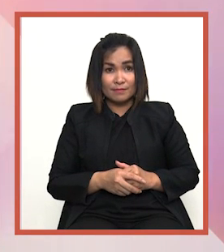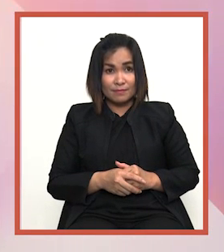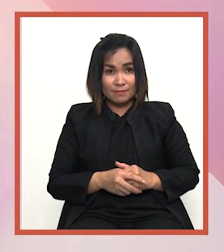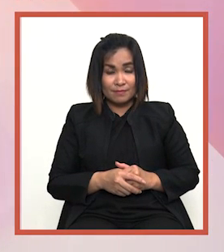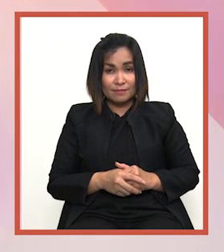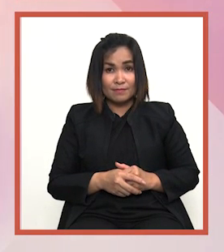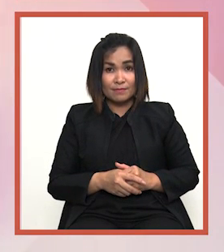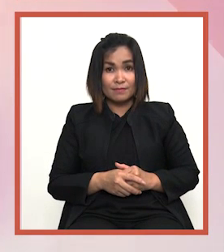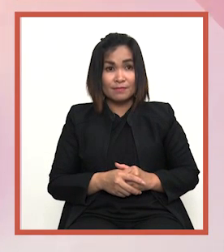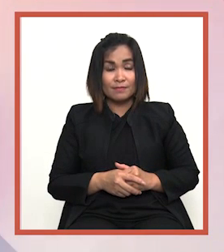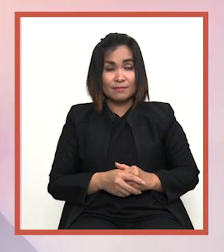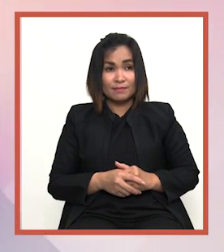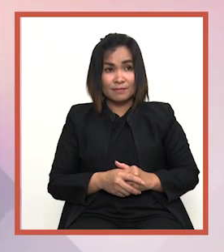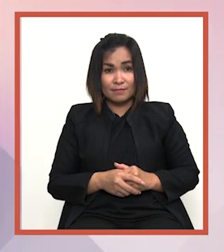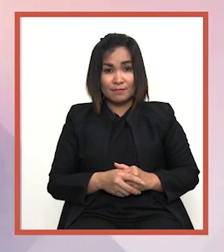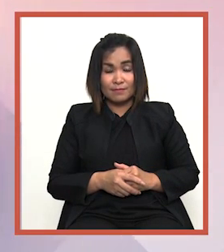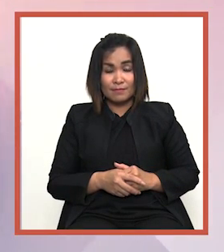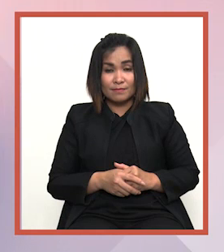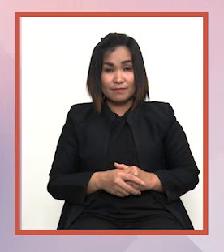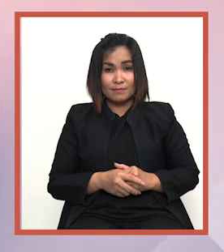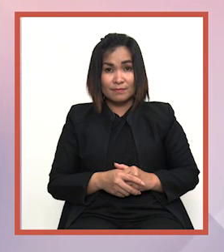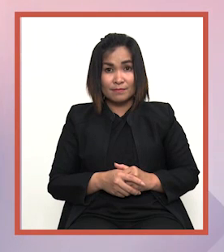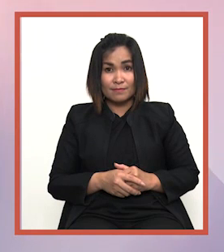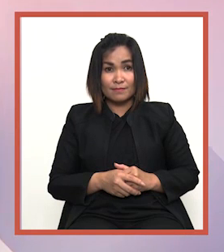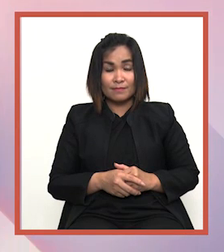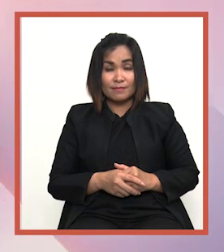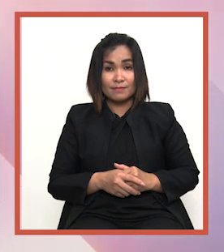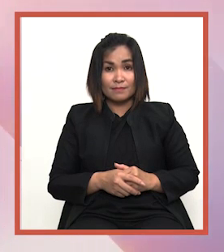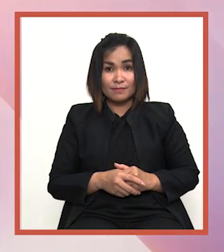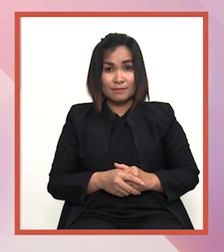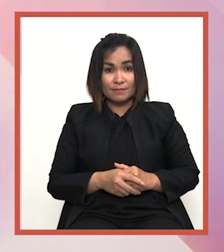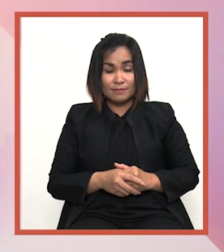ครับกับเจ้าตัววงกลมของสวิตช์นั้นนะฮะ